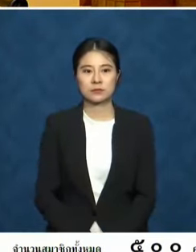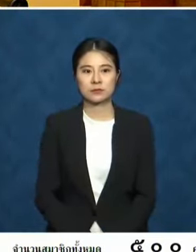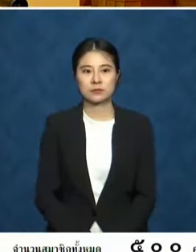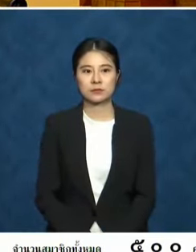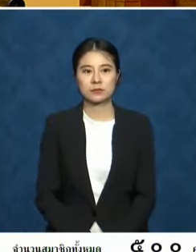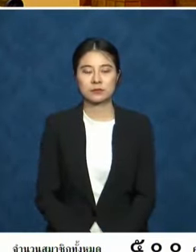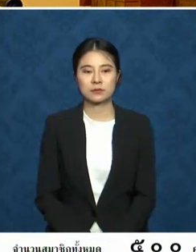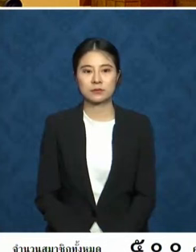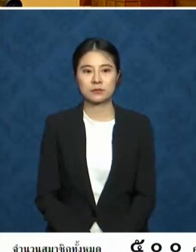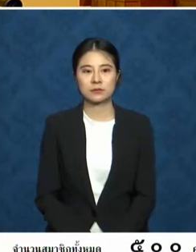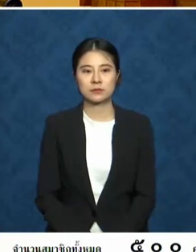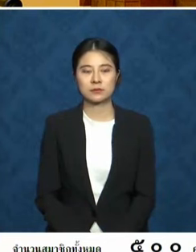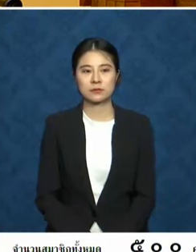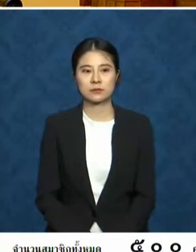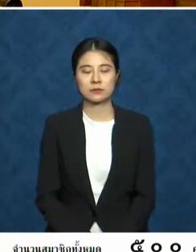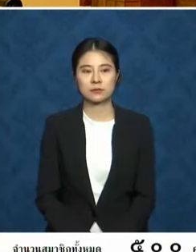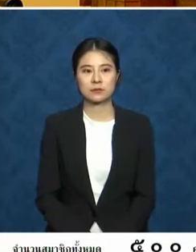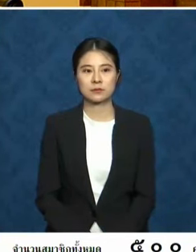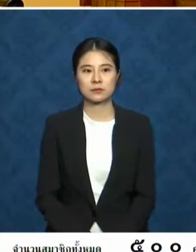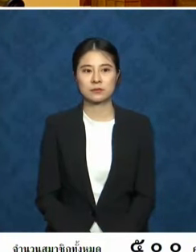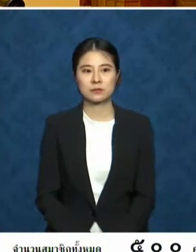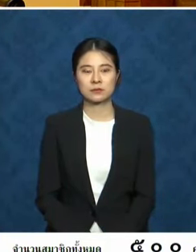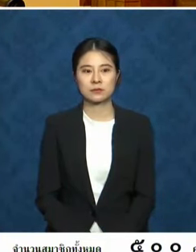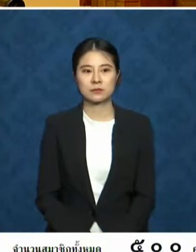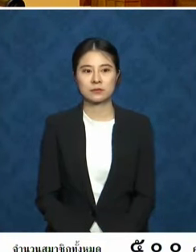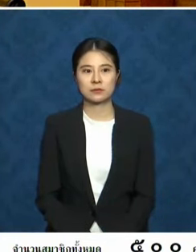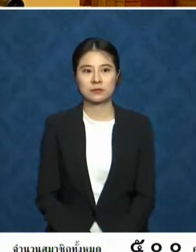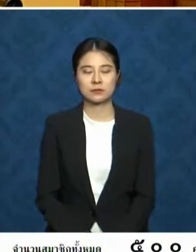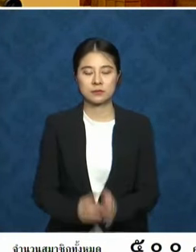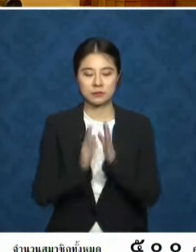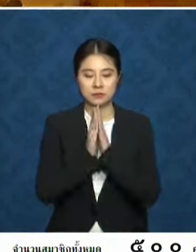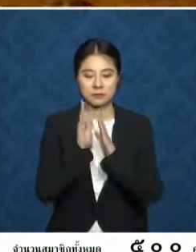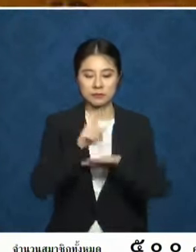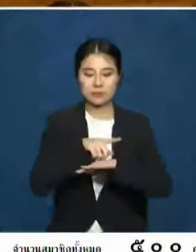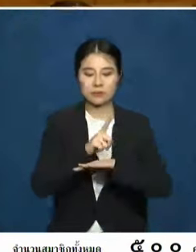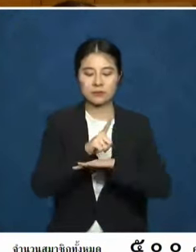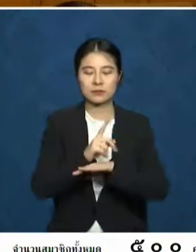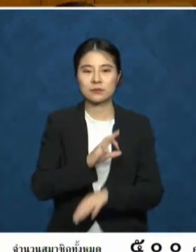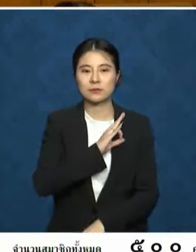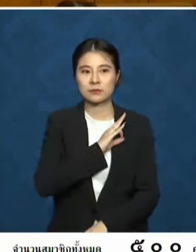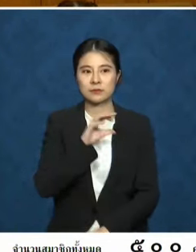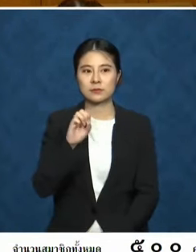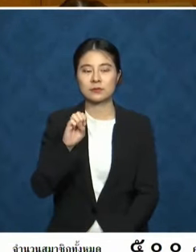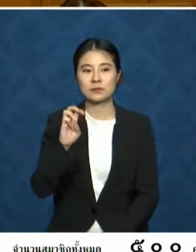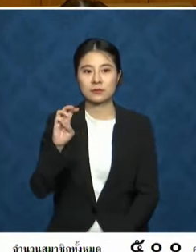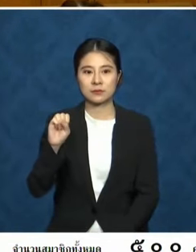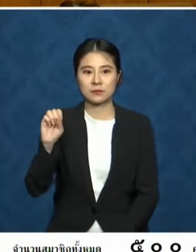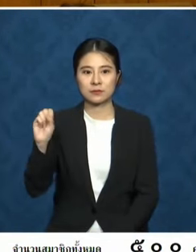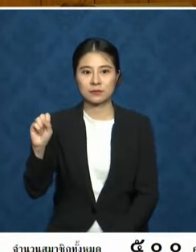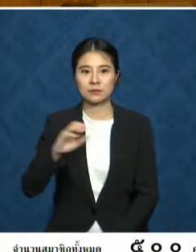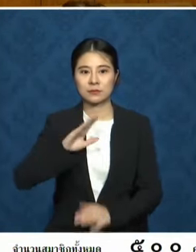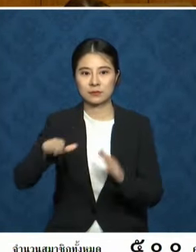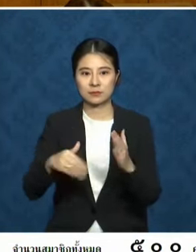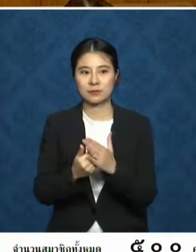บเรีนทานประทาน ท่านสมาชิกสภาพพุทธทนละสดอนที่เขารบทุกท่านคร